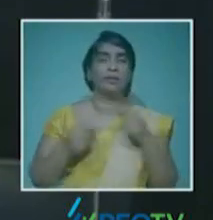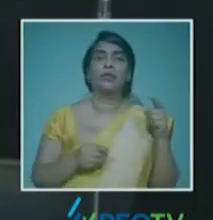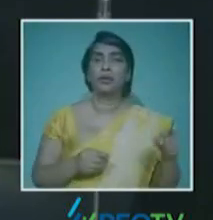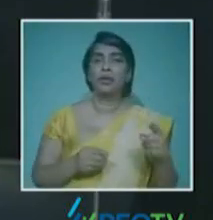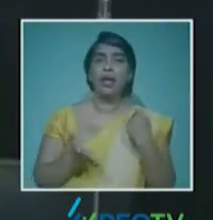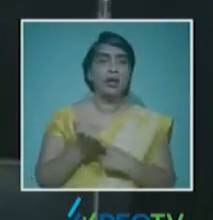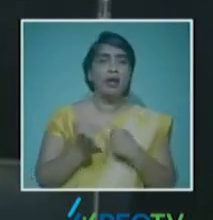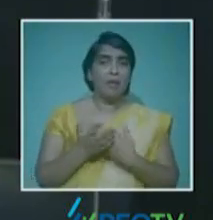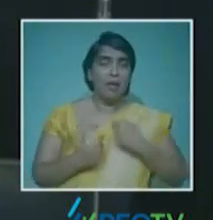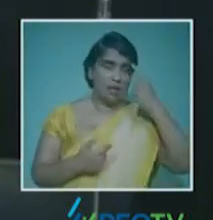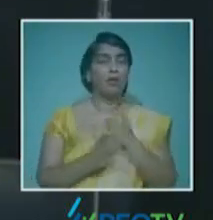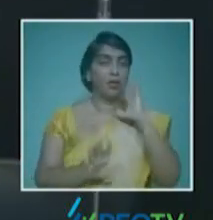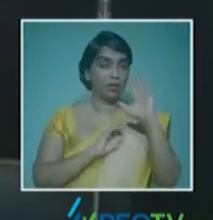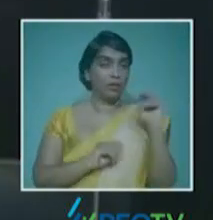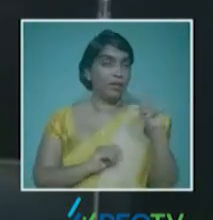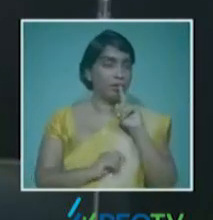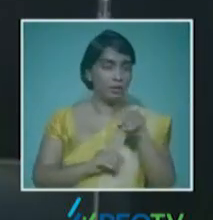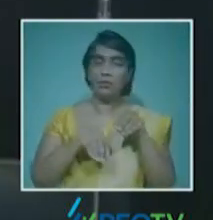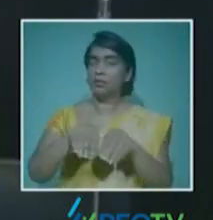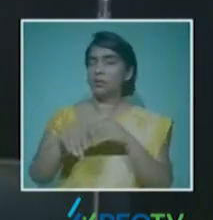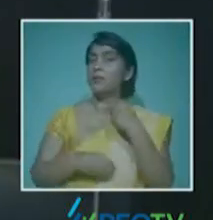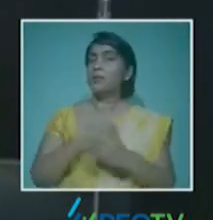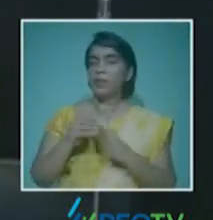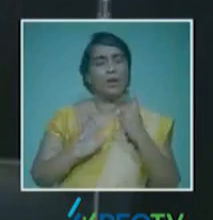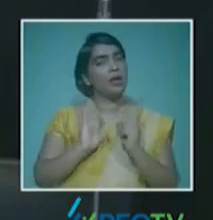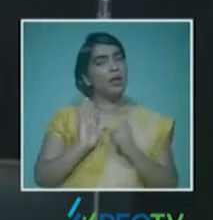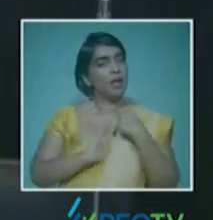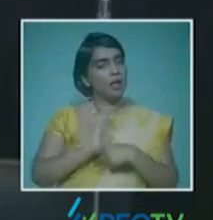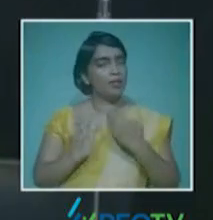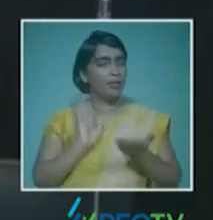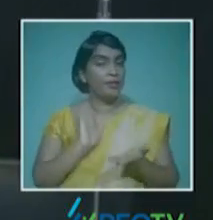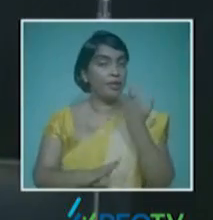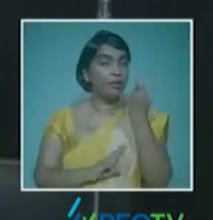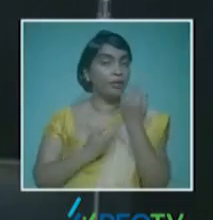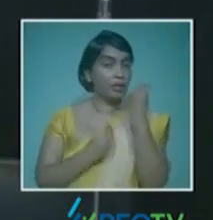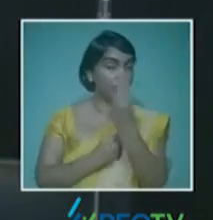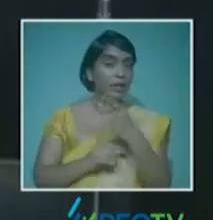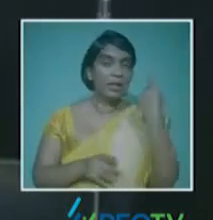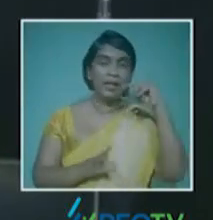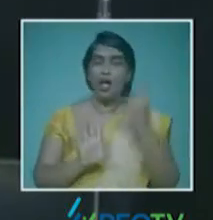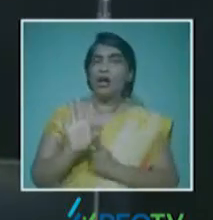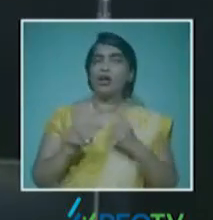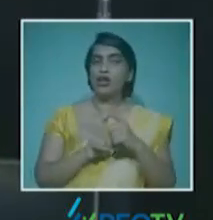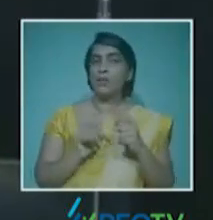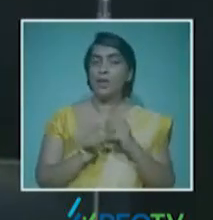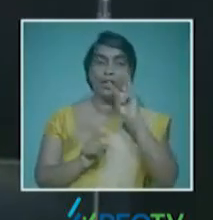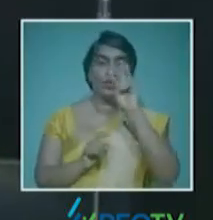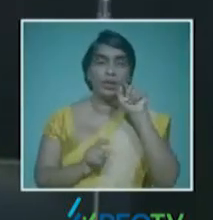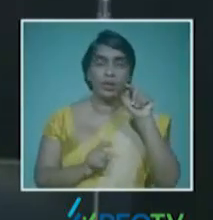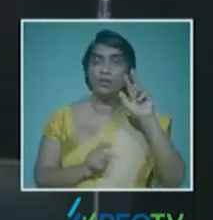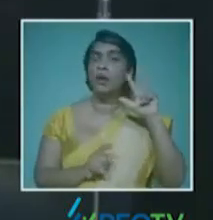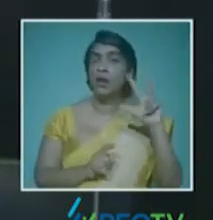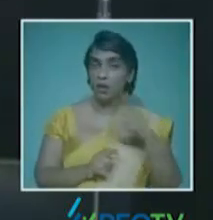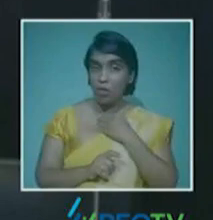රමේෂ් පතිරන්ට ඕනේම නෙවෙයි මේ කියන්නේ වැවිලි කර්මාන්තයෙන් ලංකා ඉතිහාසයේ වැඩිම මුදල ලැබුණේ ගිය අවුරුද්දේ ඩොලර් බිලියන 3.8යි ඒක බොරු